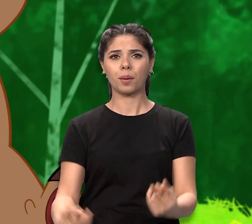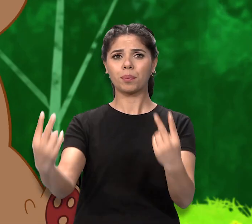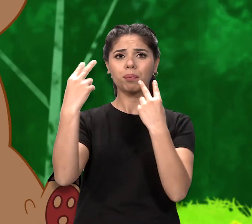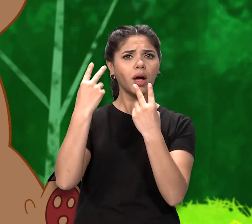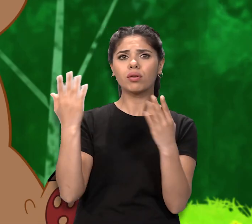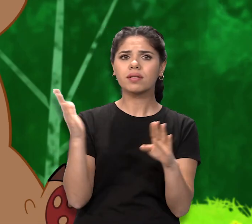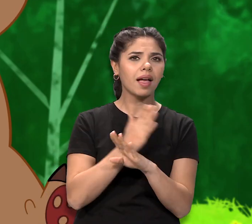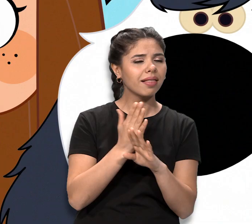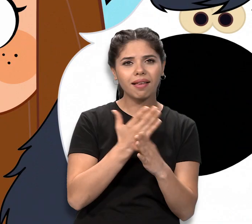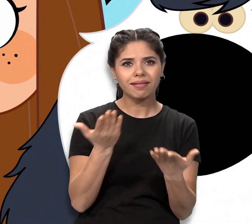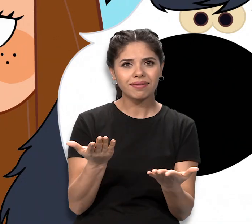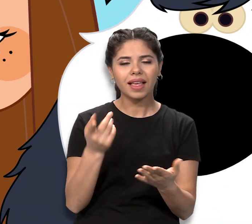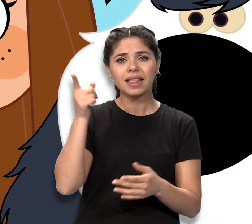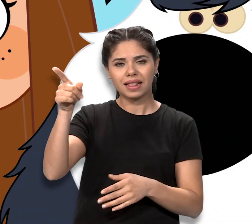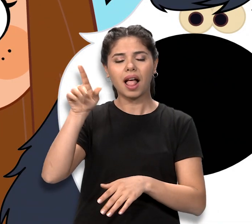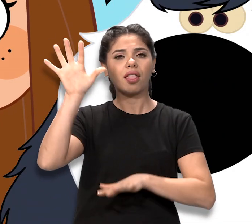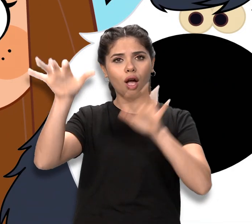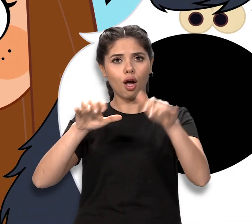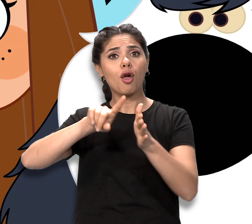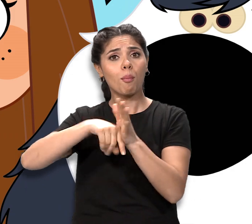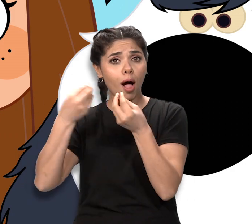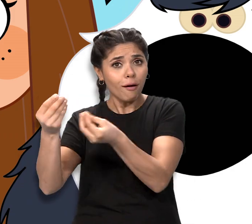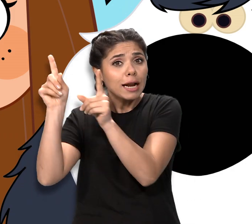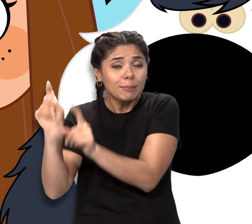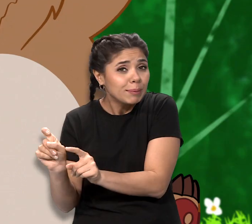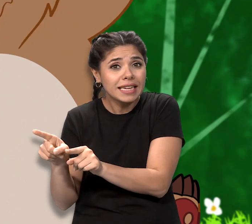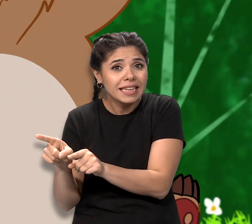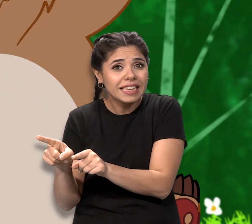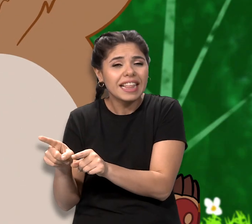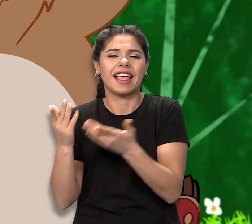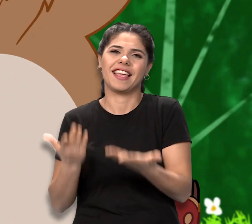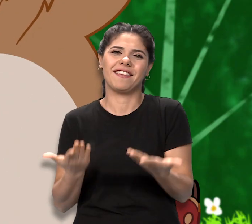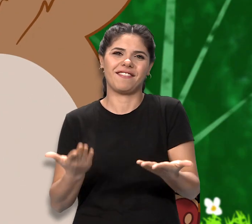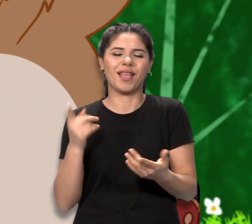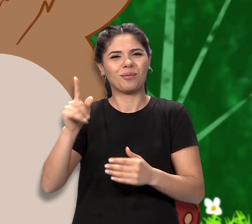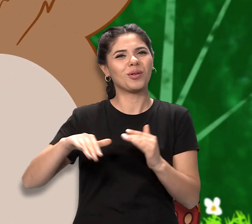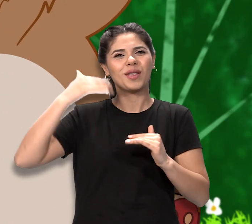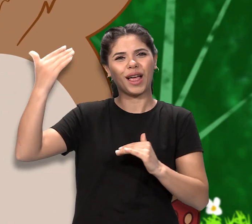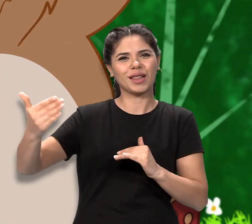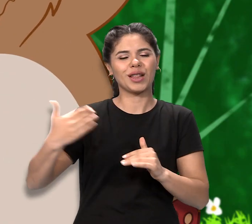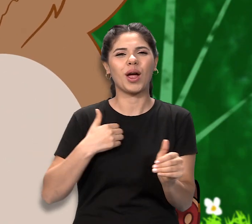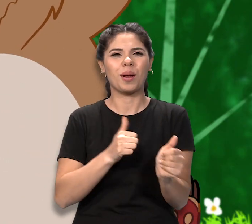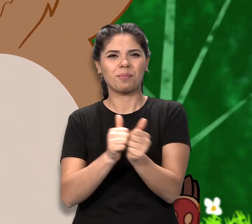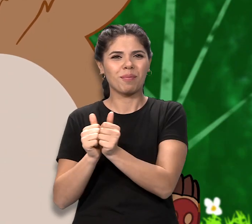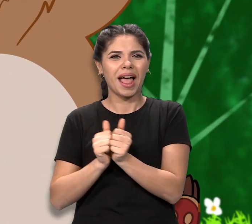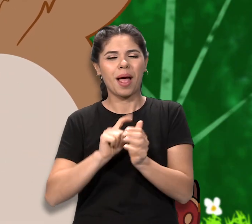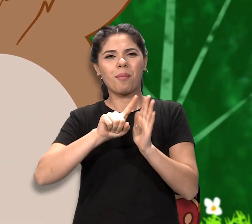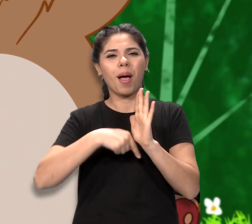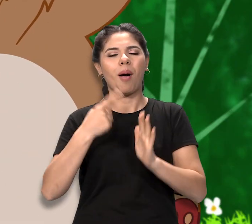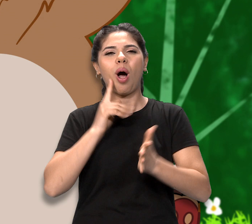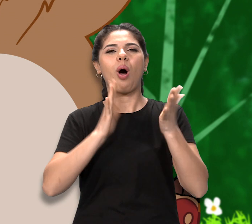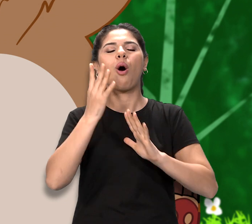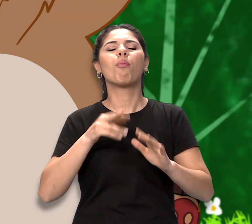Niye öyle bakıyorsunuz? Sen ayıya bal mı verdin? Evet. Bundan sonra yanımda bal